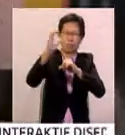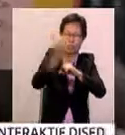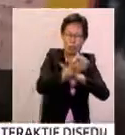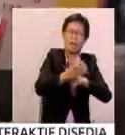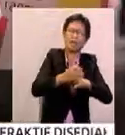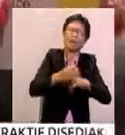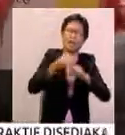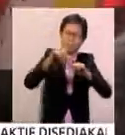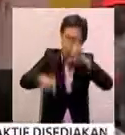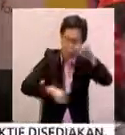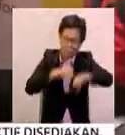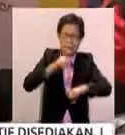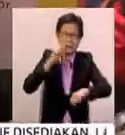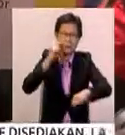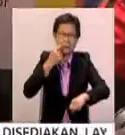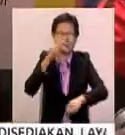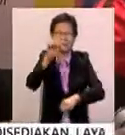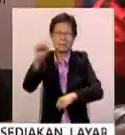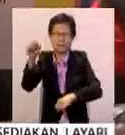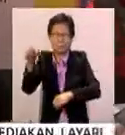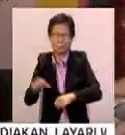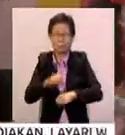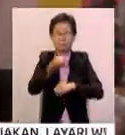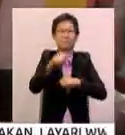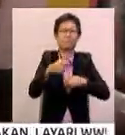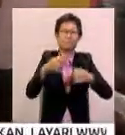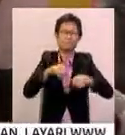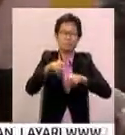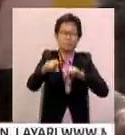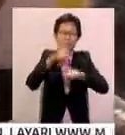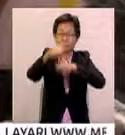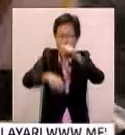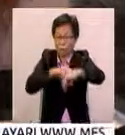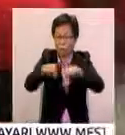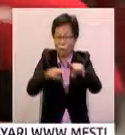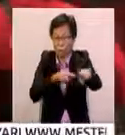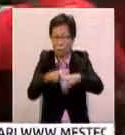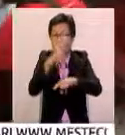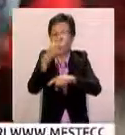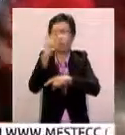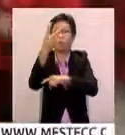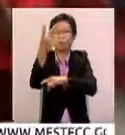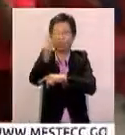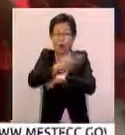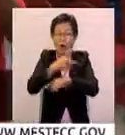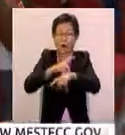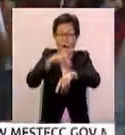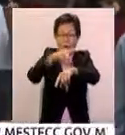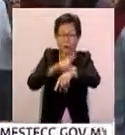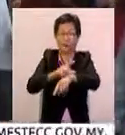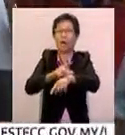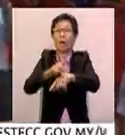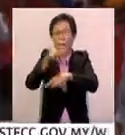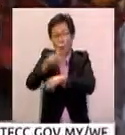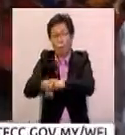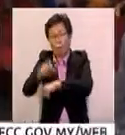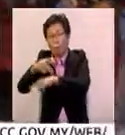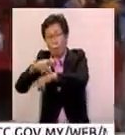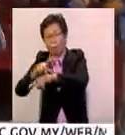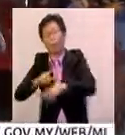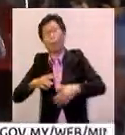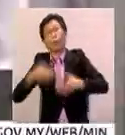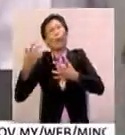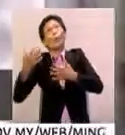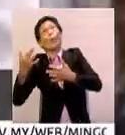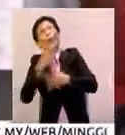serius. Tambah Syed Saddiq lagi, kehadiran perlumbaan itu selama 2 hari di bumi Langkawi pastinya dinanti-nanti penduduk setempat. Malahan